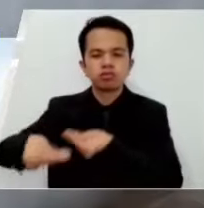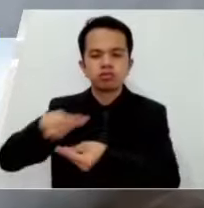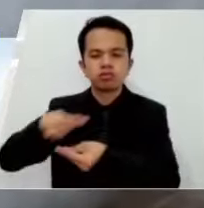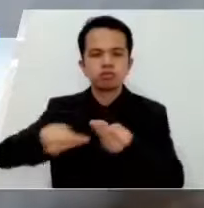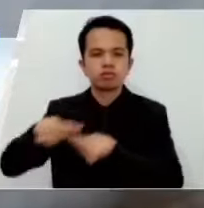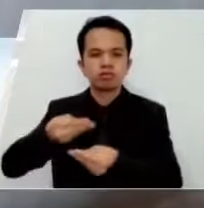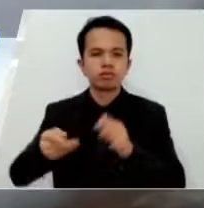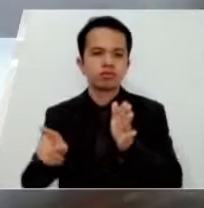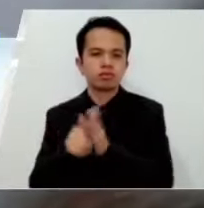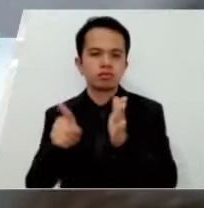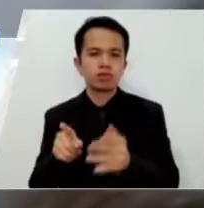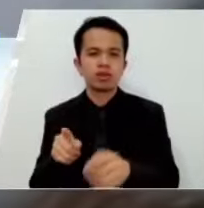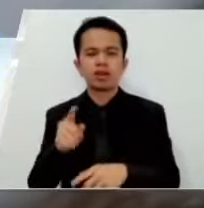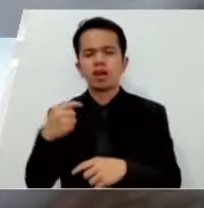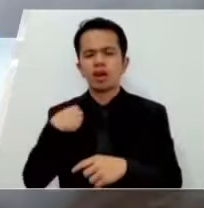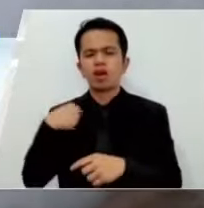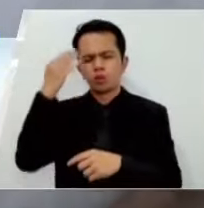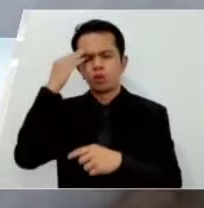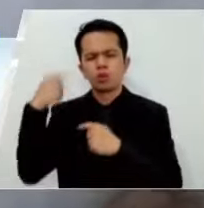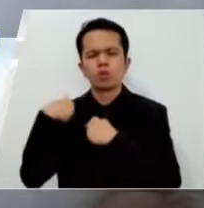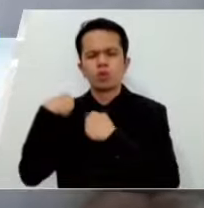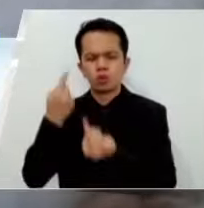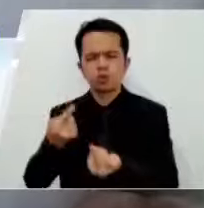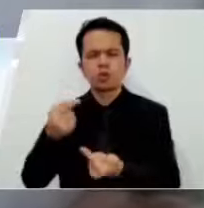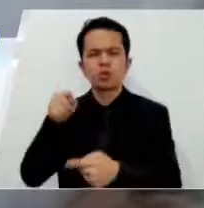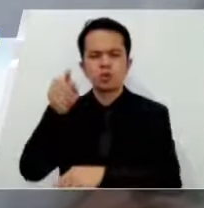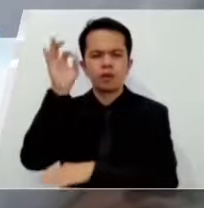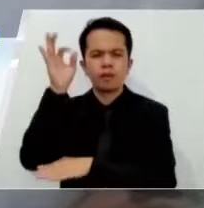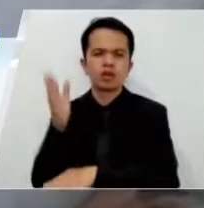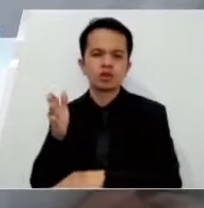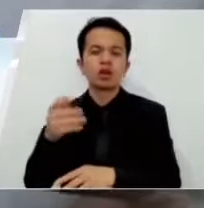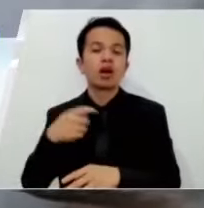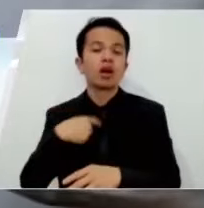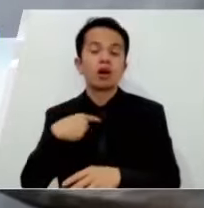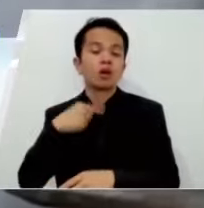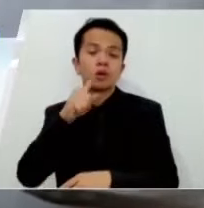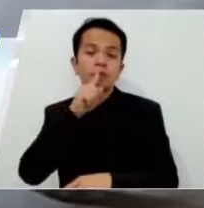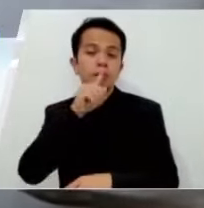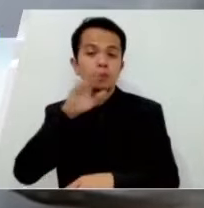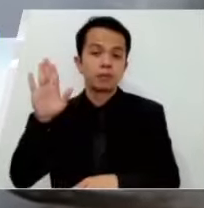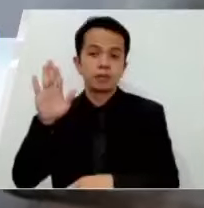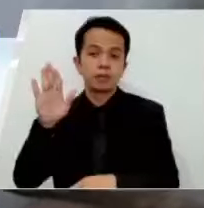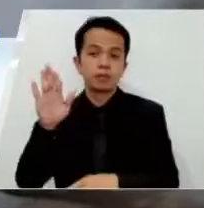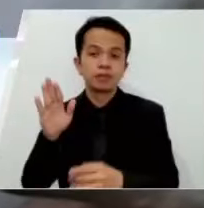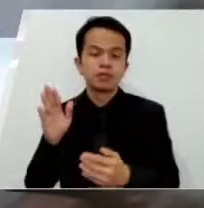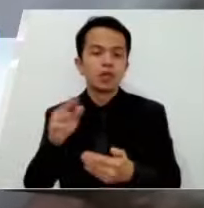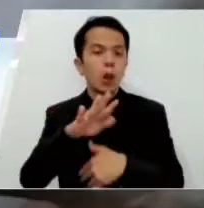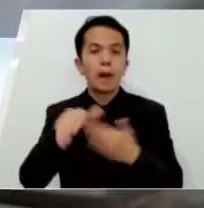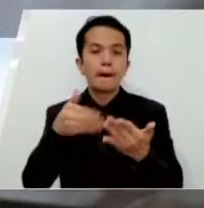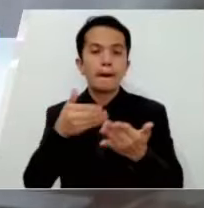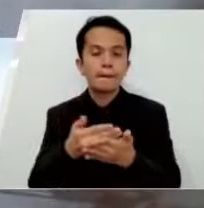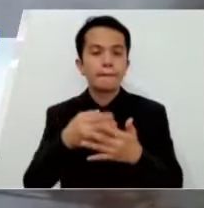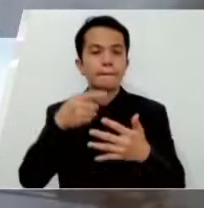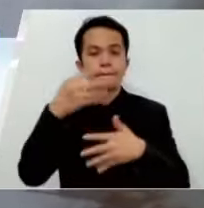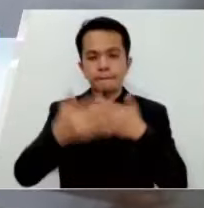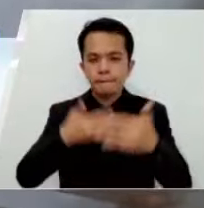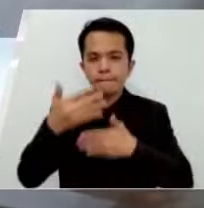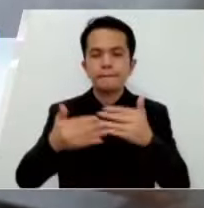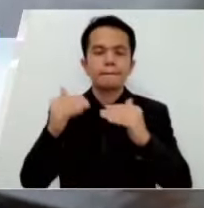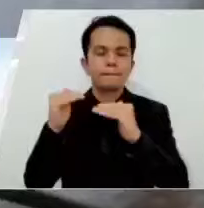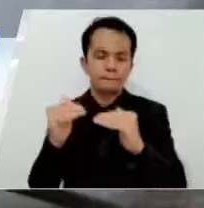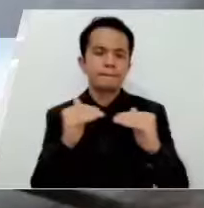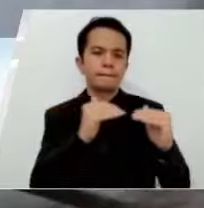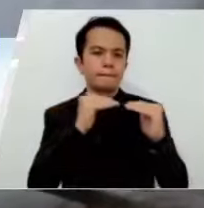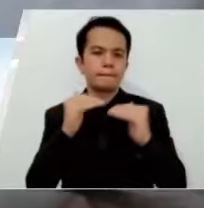and ang may papangako ko, all the proceedings will be fair.